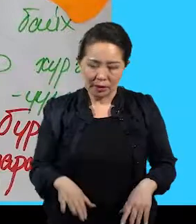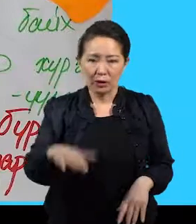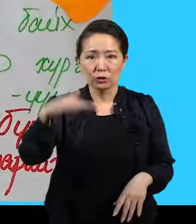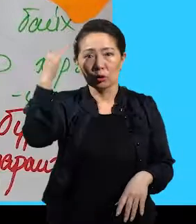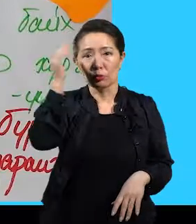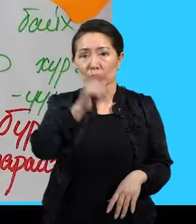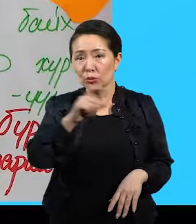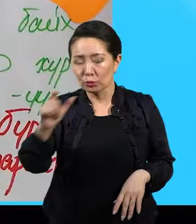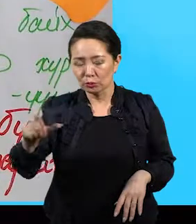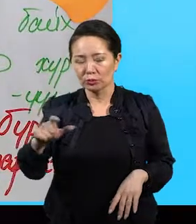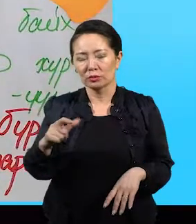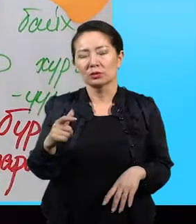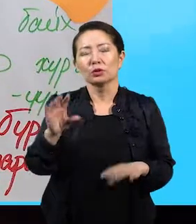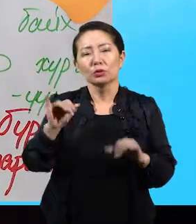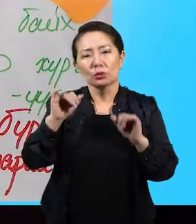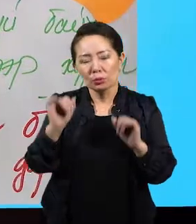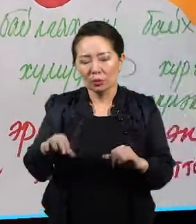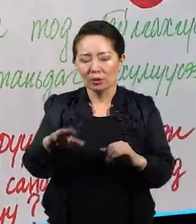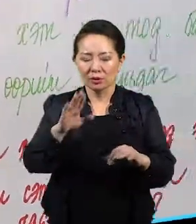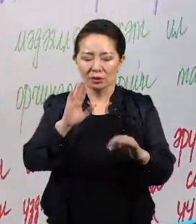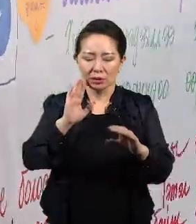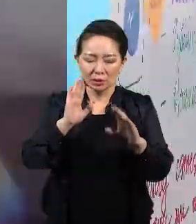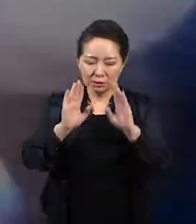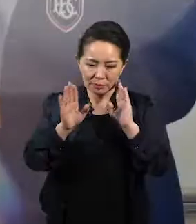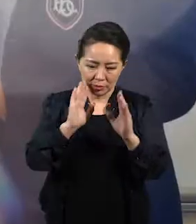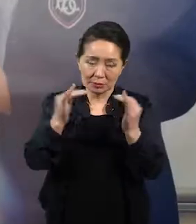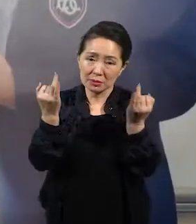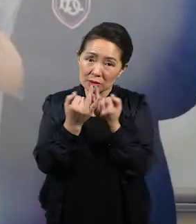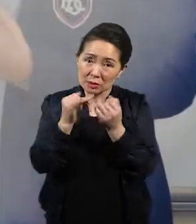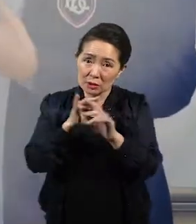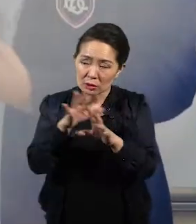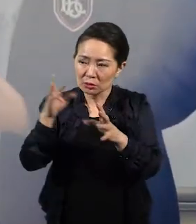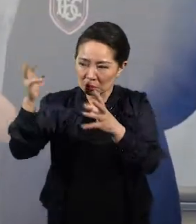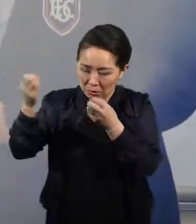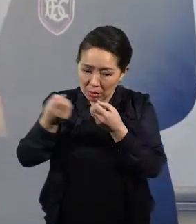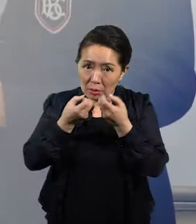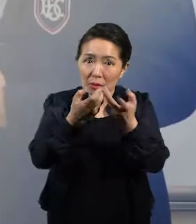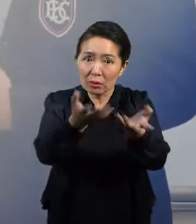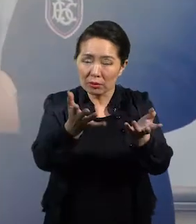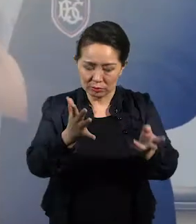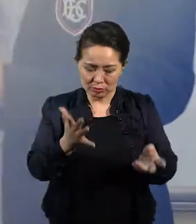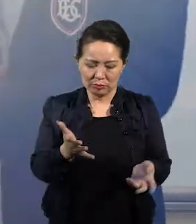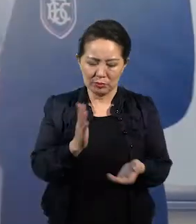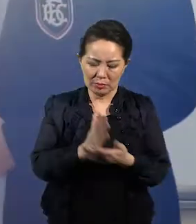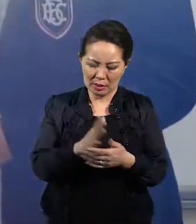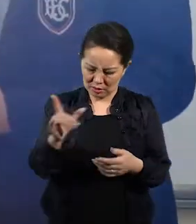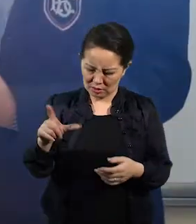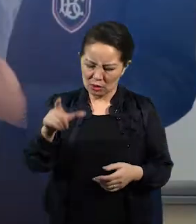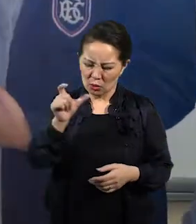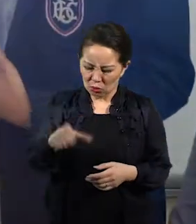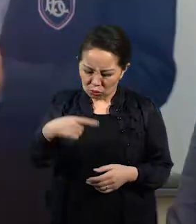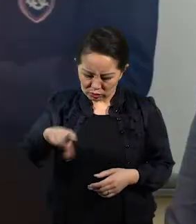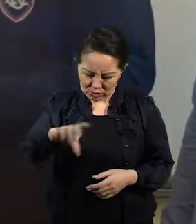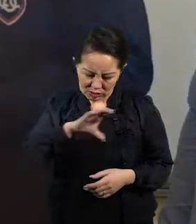ингээд цахим орчин тэрийг буруу зүйлгээр хэдий түгээж байгаа нь одоо хүмүүст ингээд сэтгэл санаа нь тэр хүндээ ингээд сэтгэл санааны үед маш их дарамтыг